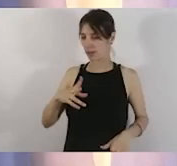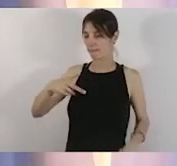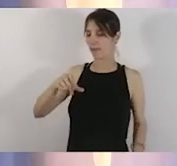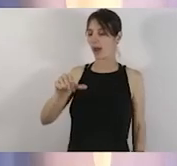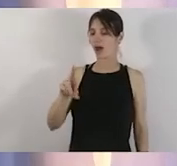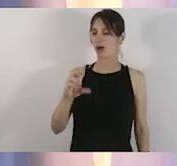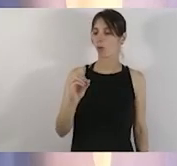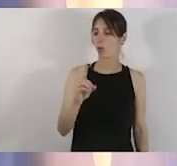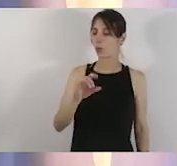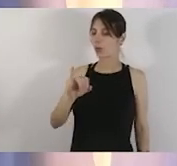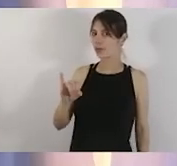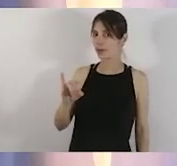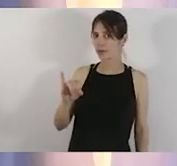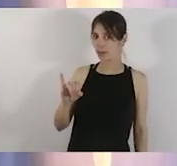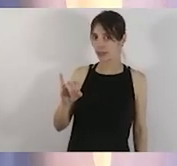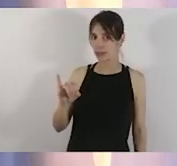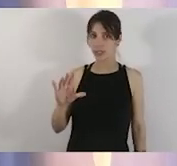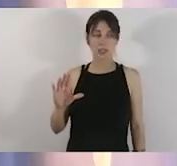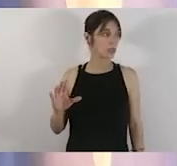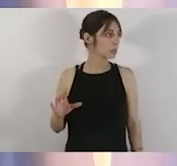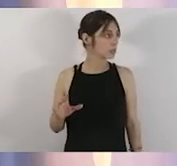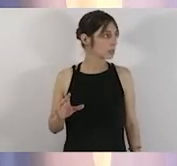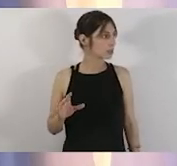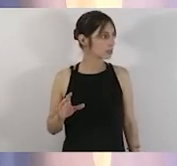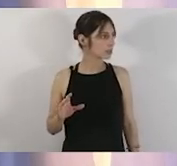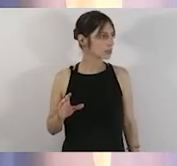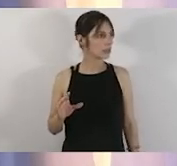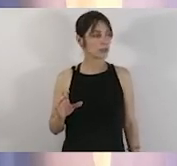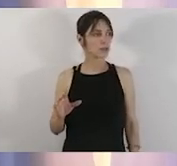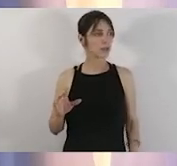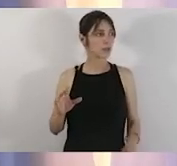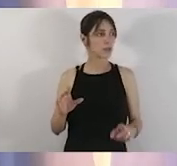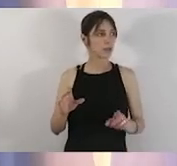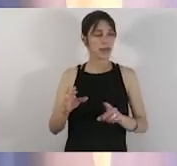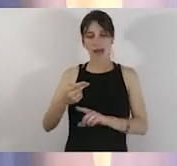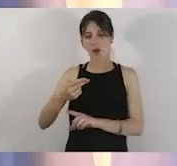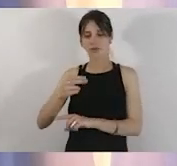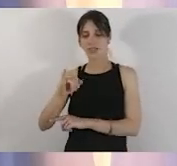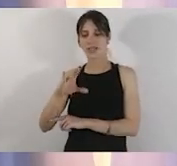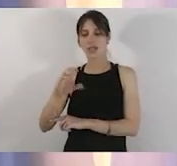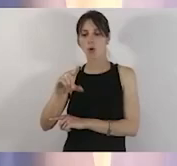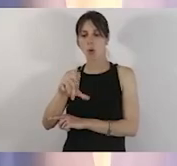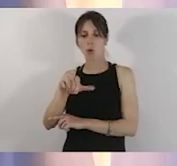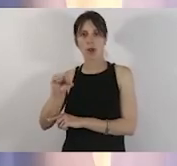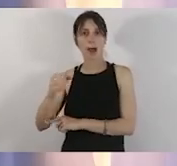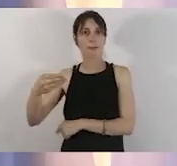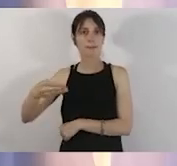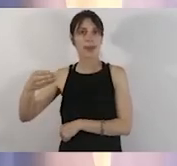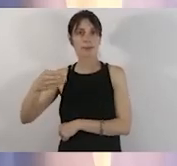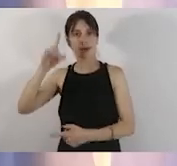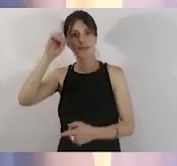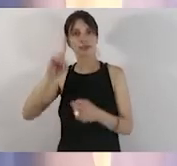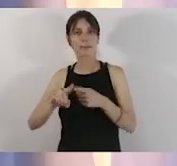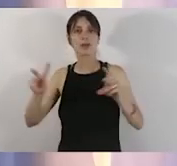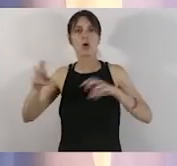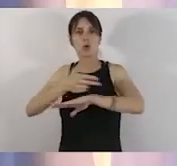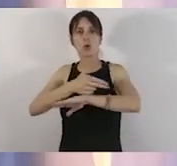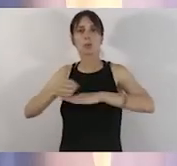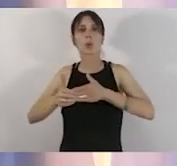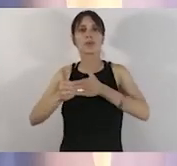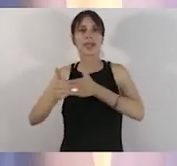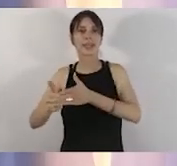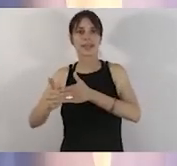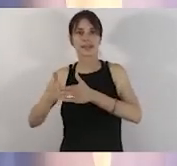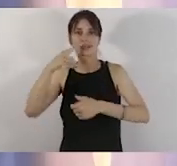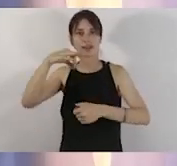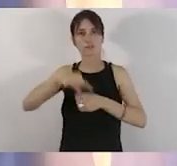avis... Je voulais déporter Nicolas Mémin pour le bureau des guides. Pour le bureau des guides, oui, on note que Nicolas Mémin se déporte sur le bureau